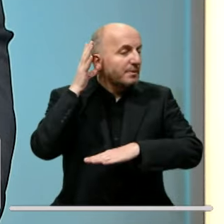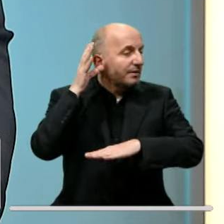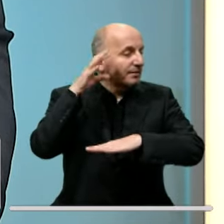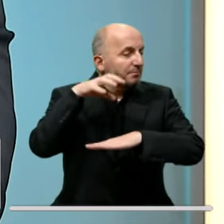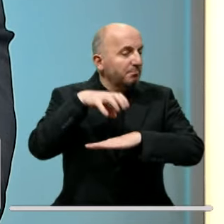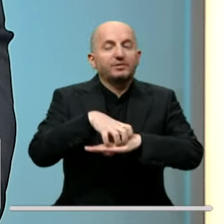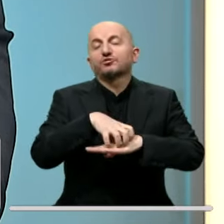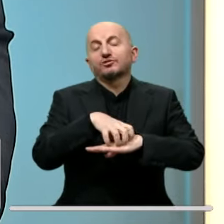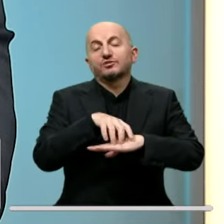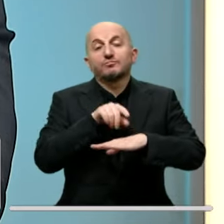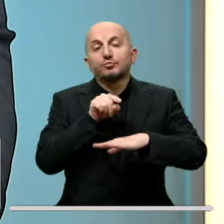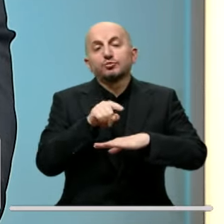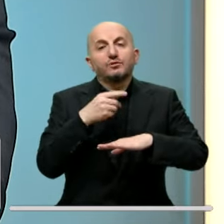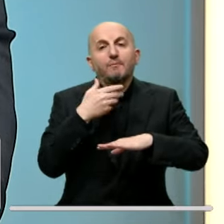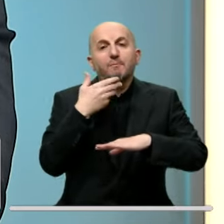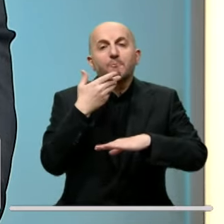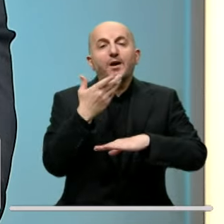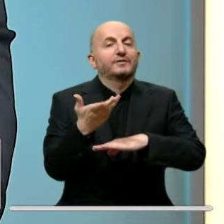Bundan bahseder.